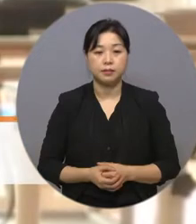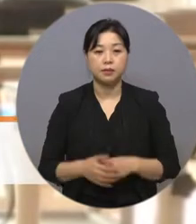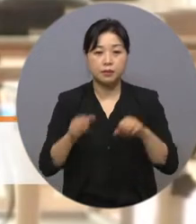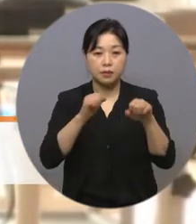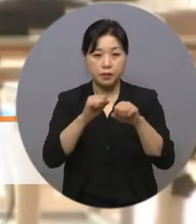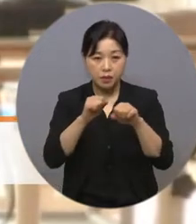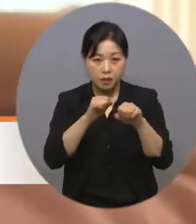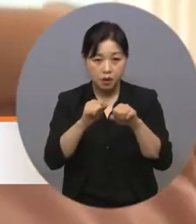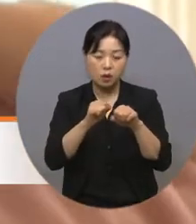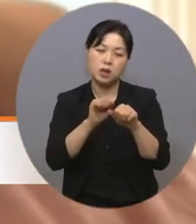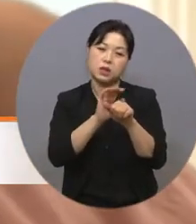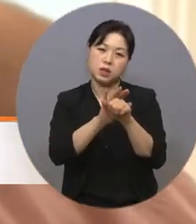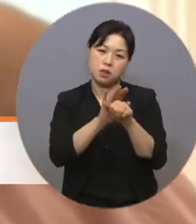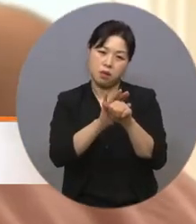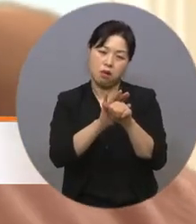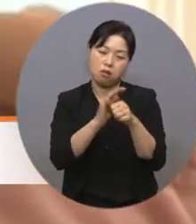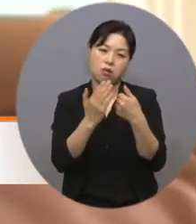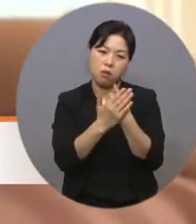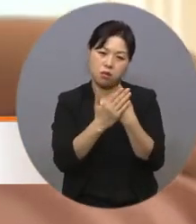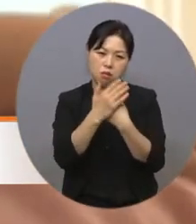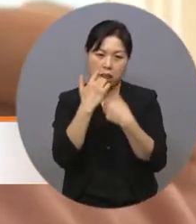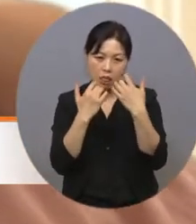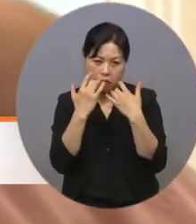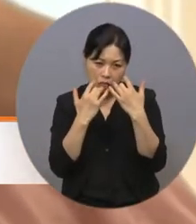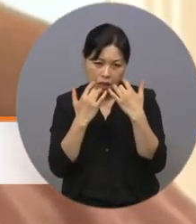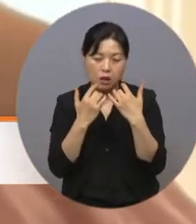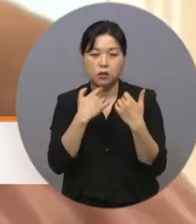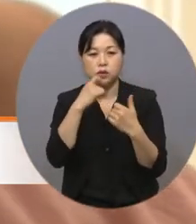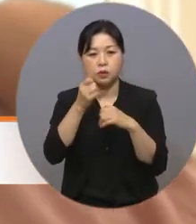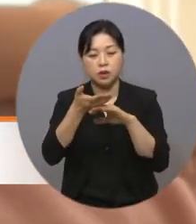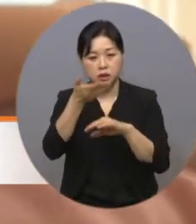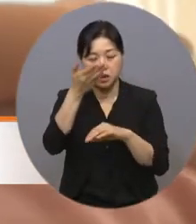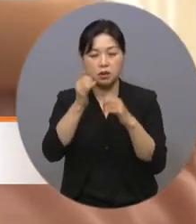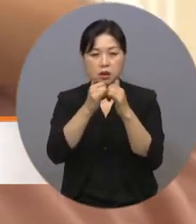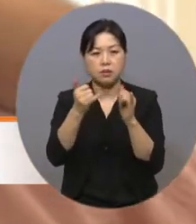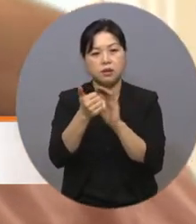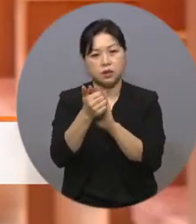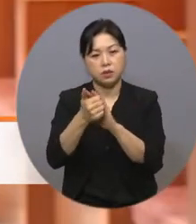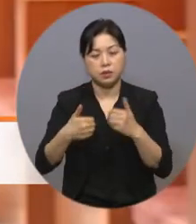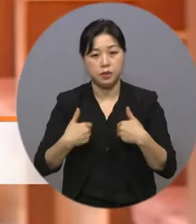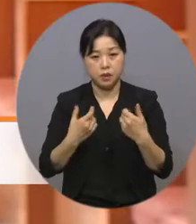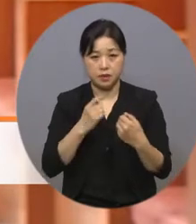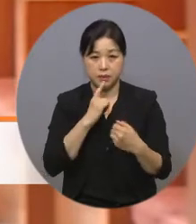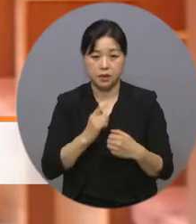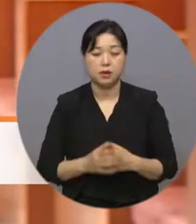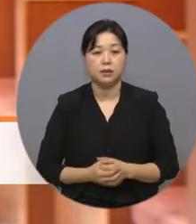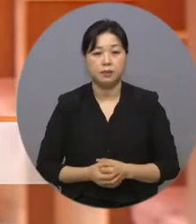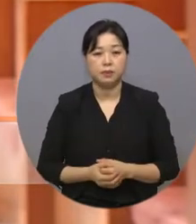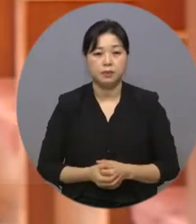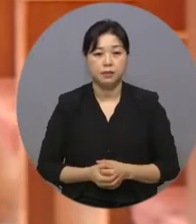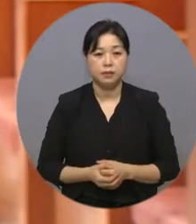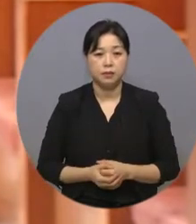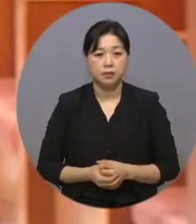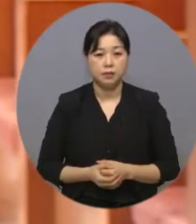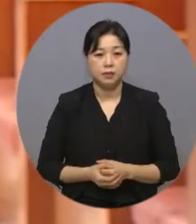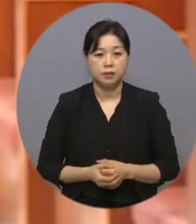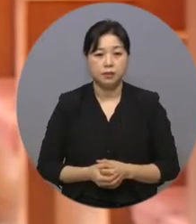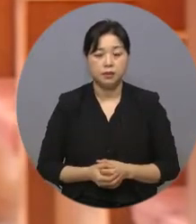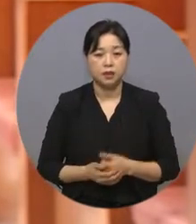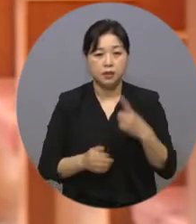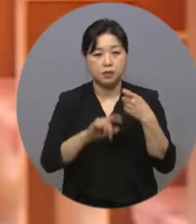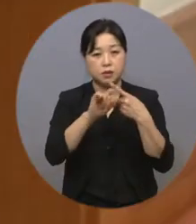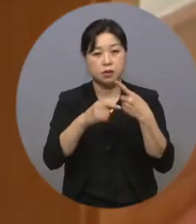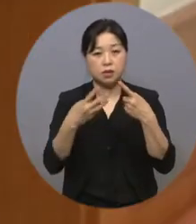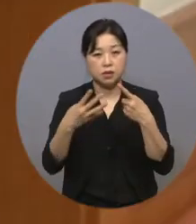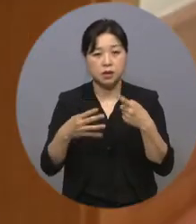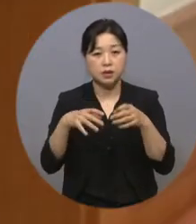활동지원 사각지대에 놓인 65세 이상 장애인을 위한 대책이 필요하다는 주장이 제기됐습니다. 지난 4일 김예지